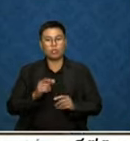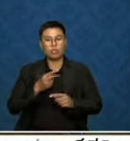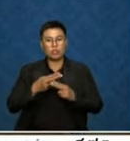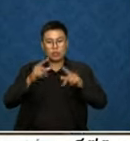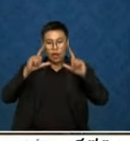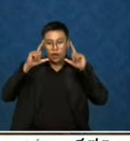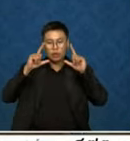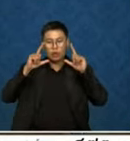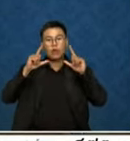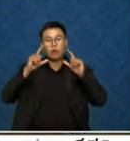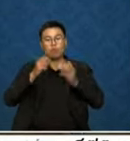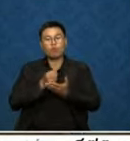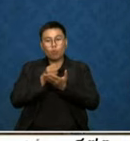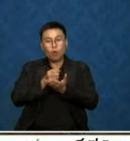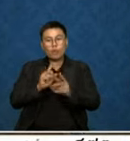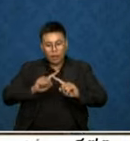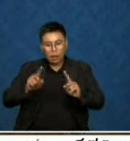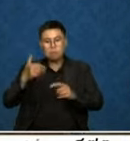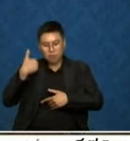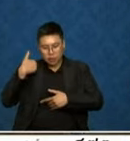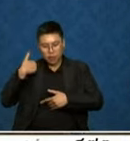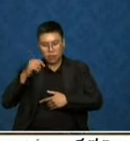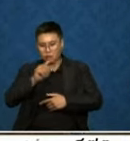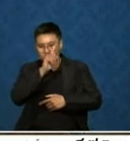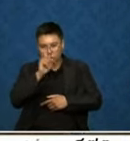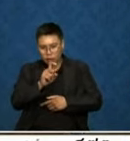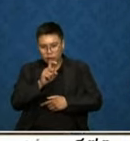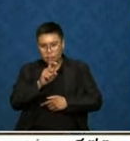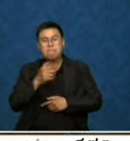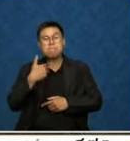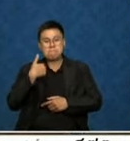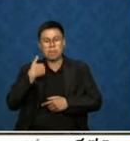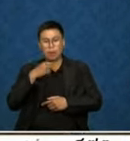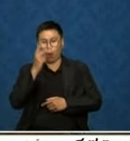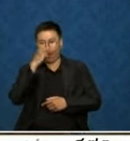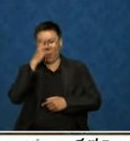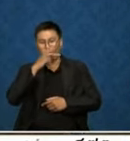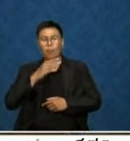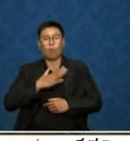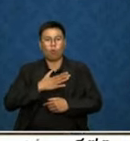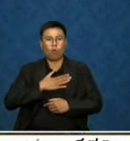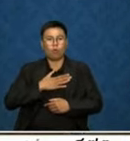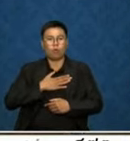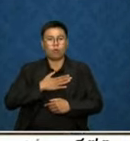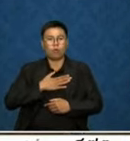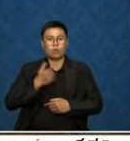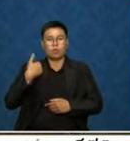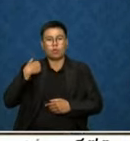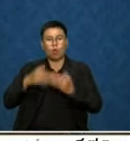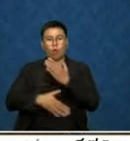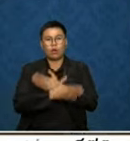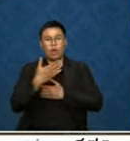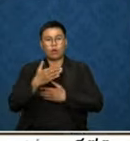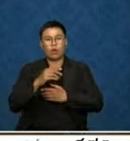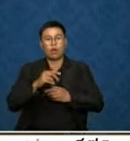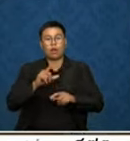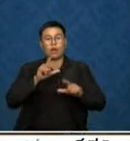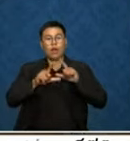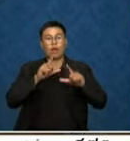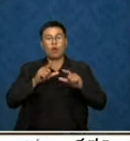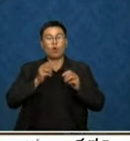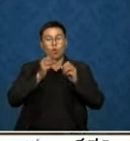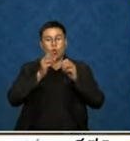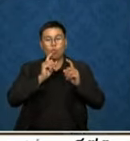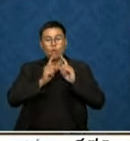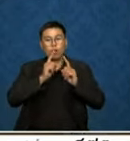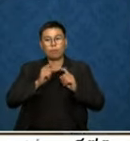แต่มันมีอีกหลายคนเนี่ยมีข้อสังเกตนะครับผมเองเนี่ยได้มีโอกาสไลน์คุยกับพี่ชูวิทย์กม